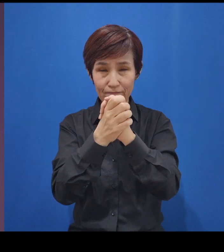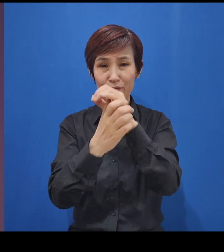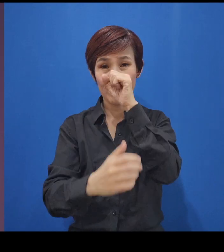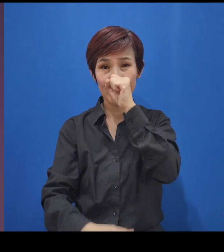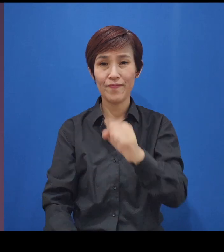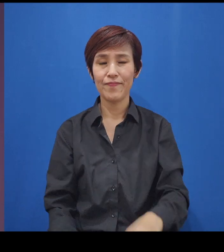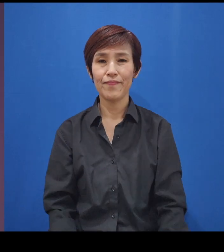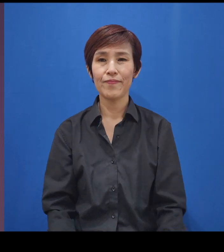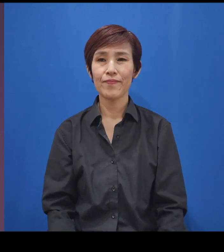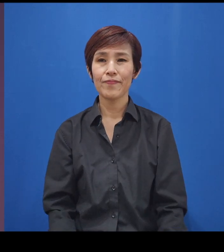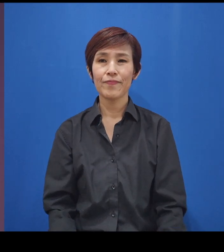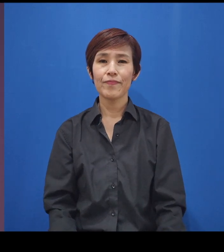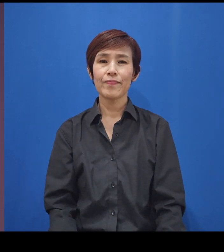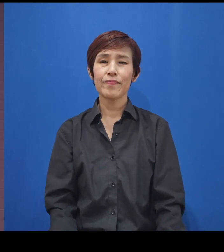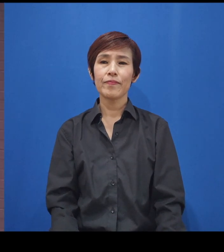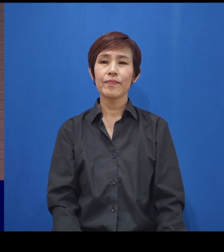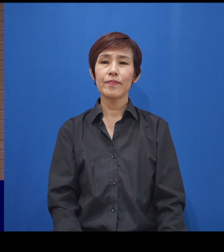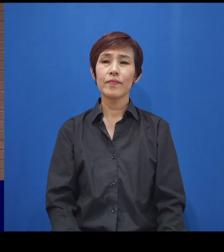되면 좋겠습니다.